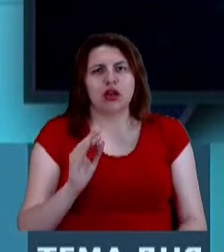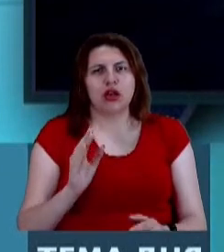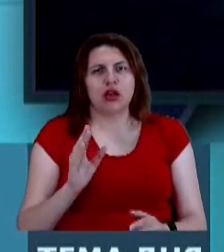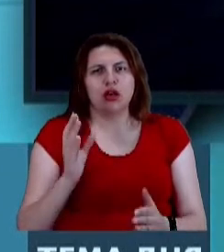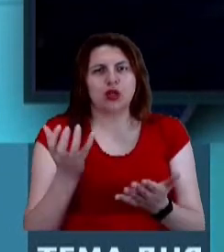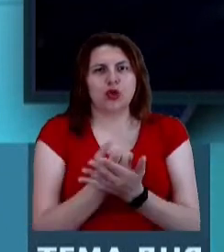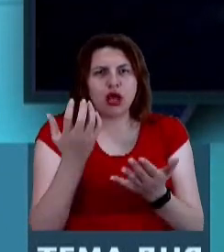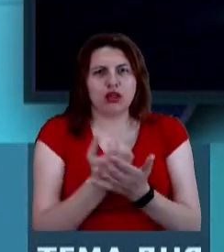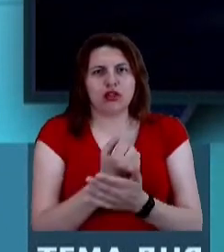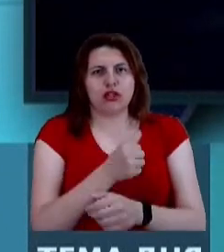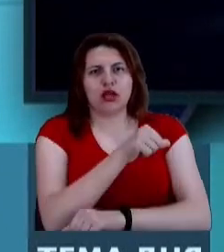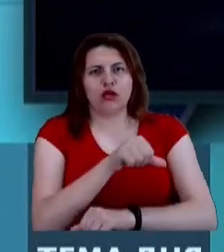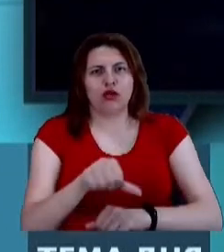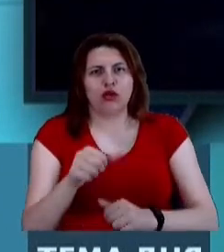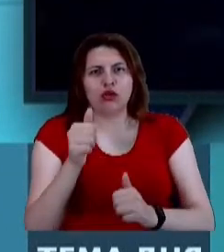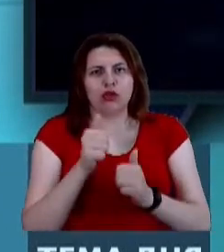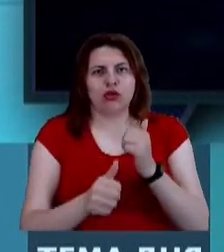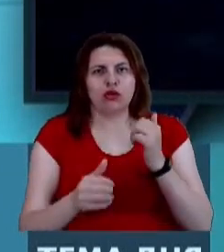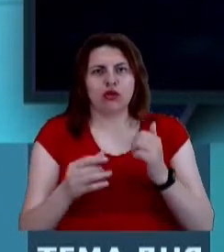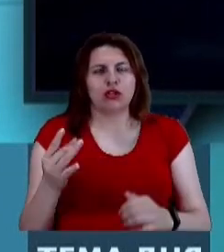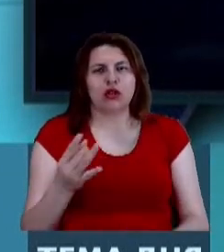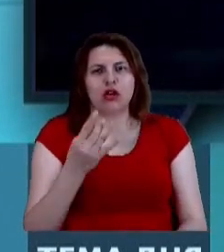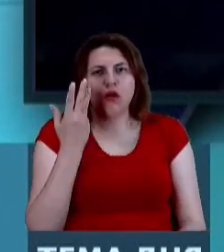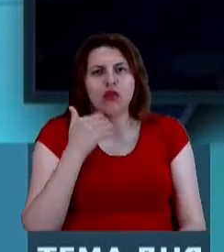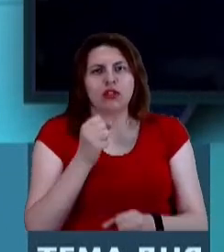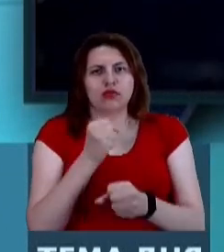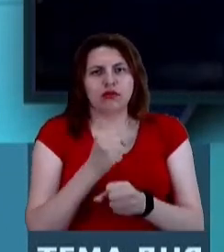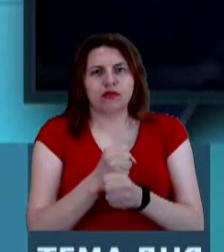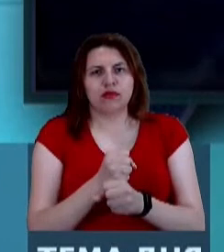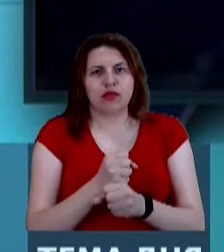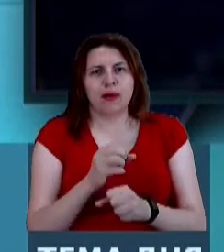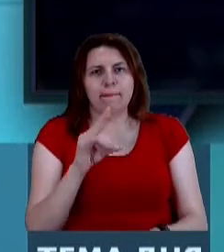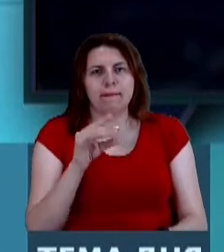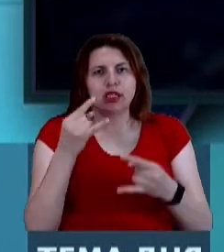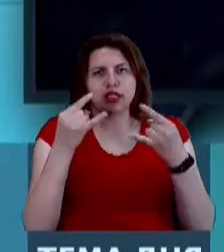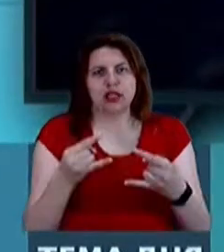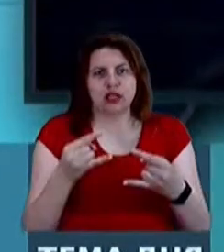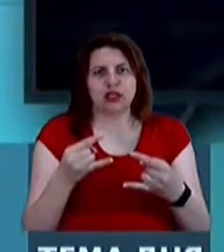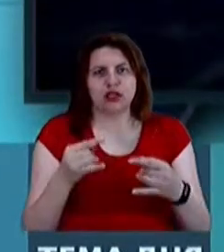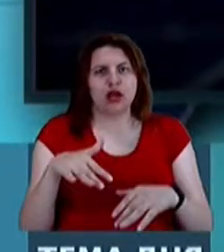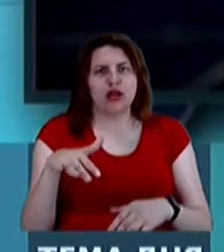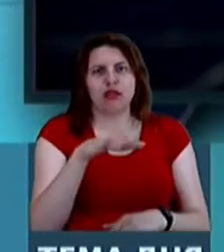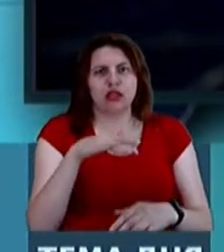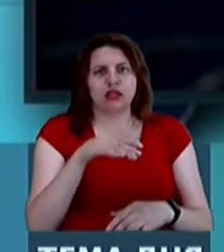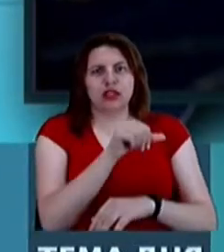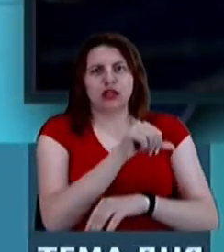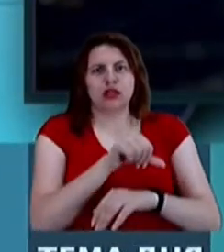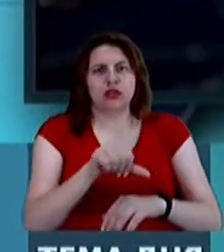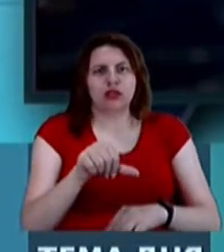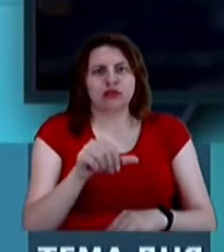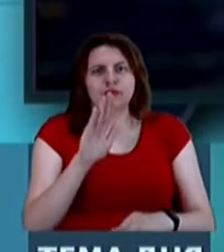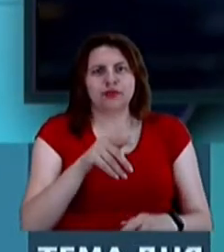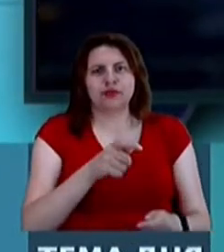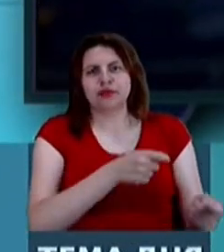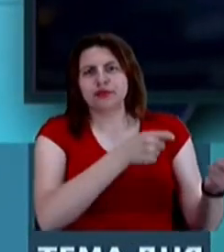Тому що щоразу, коли ви створюєте якийсь навіть медійний майданчик за кордоном, і нехай ви привезете найкращих